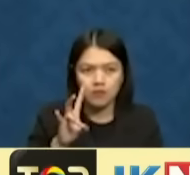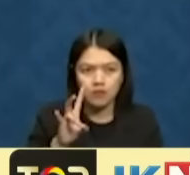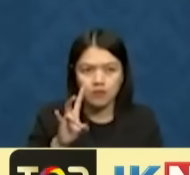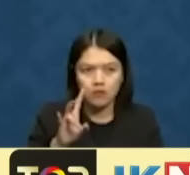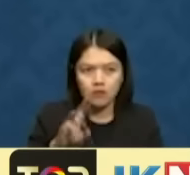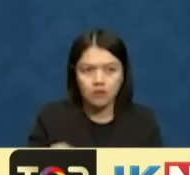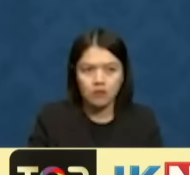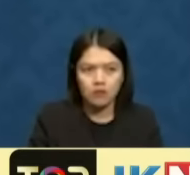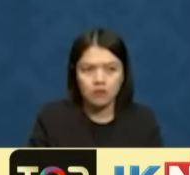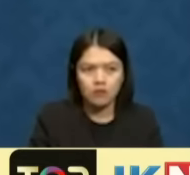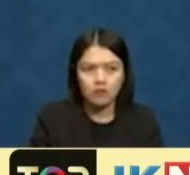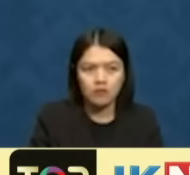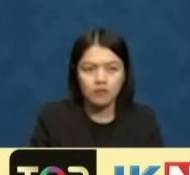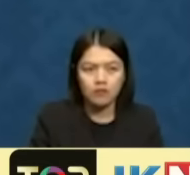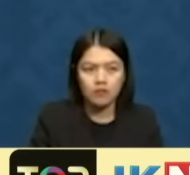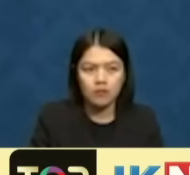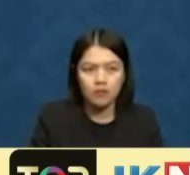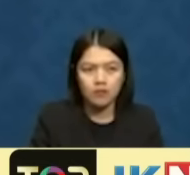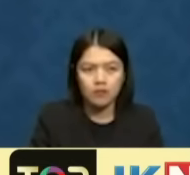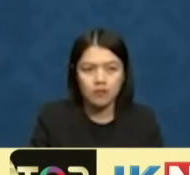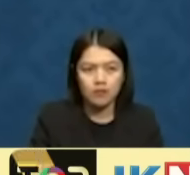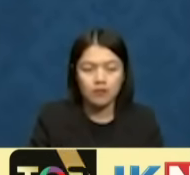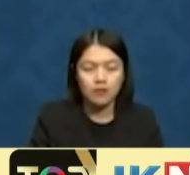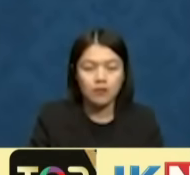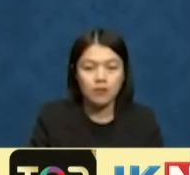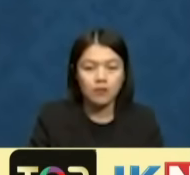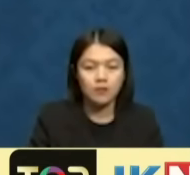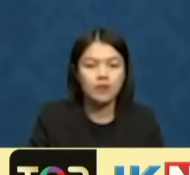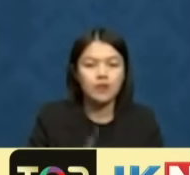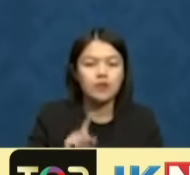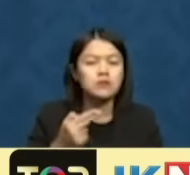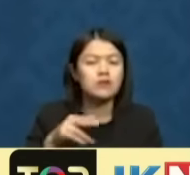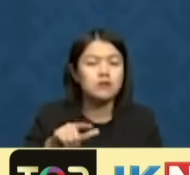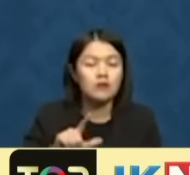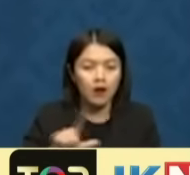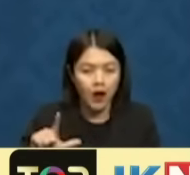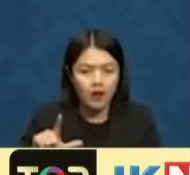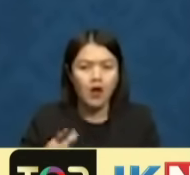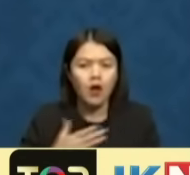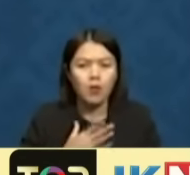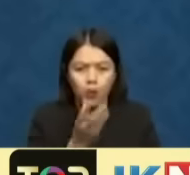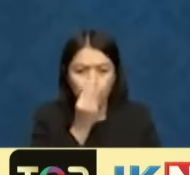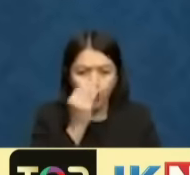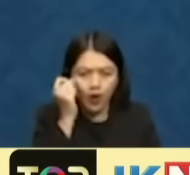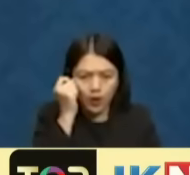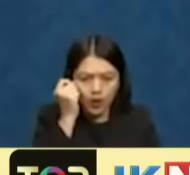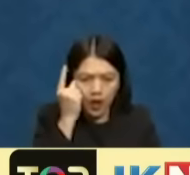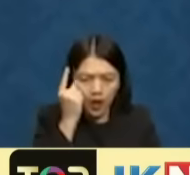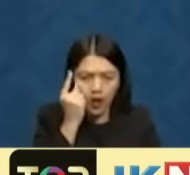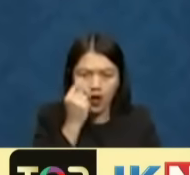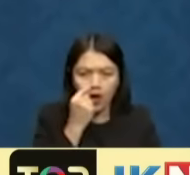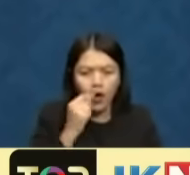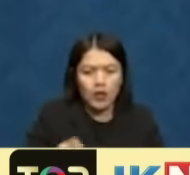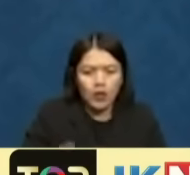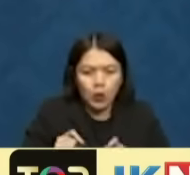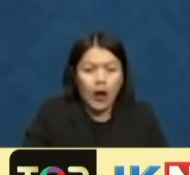เดี๋ยวนะขออนุญาตครับขอโทษนะครับกว่า 10,000 กว่าล้านบาททั้งสิ้นนะครับส่วนหนึ่งผมจึงเข้าใจครับว่ากว่าจะลงนาม